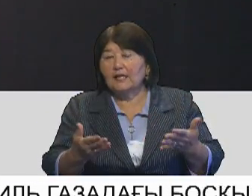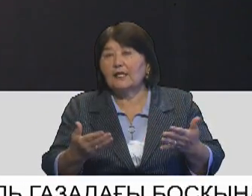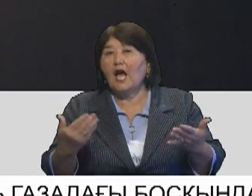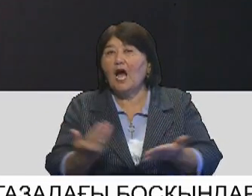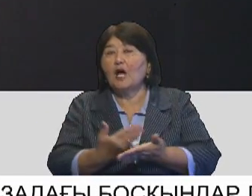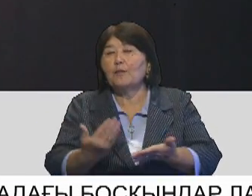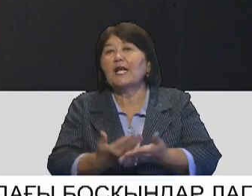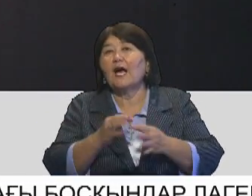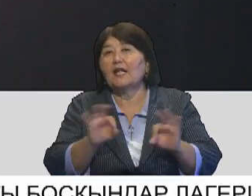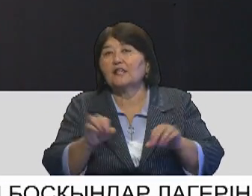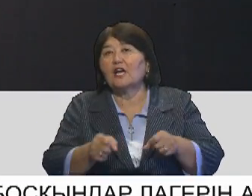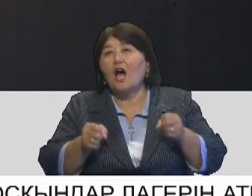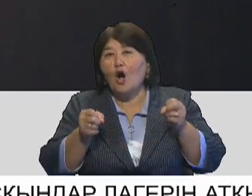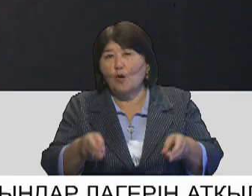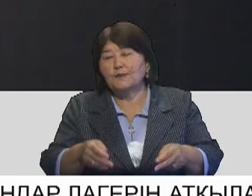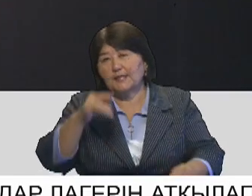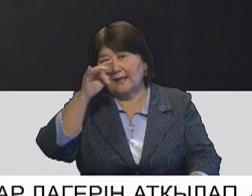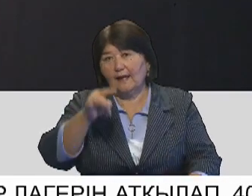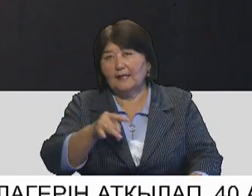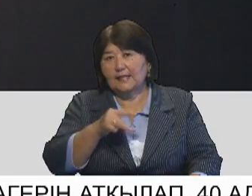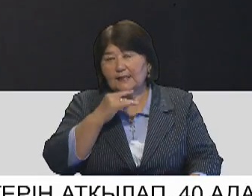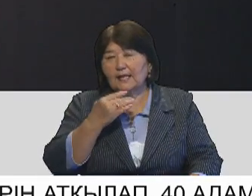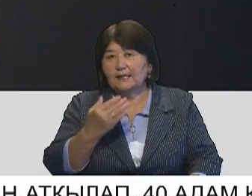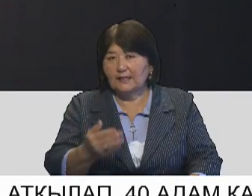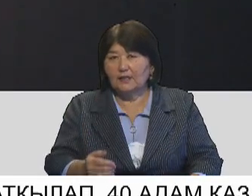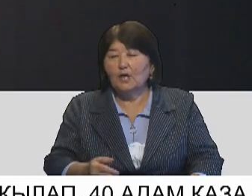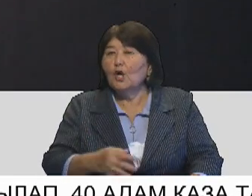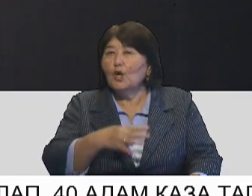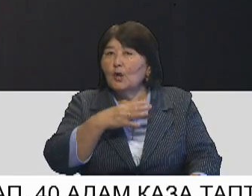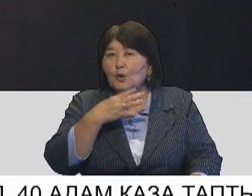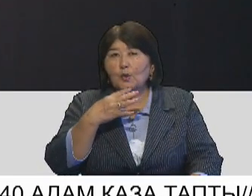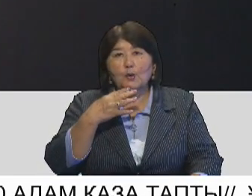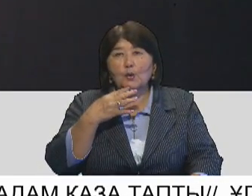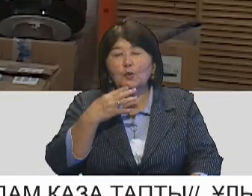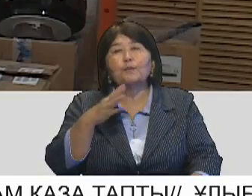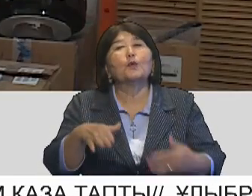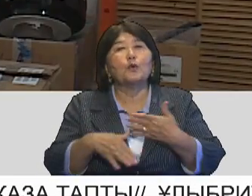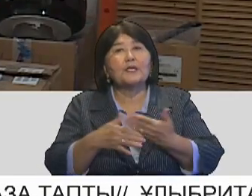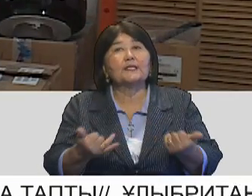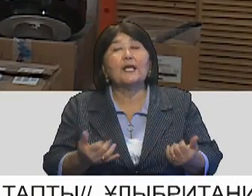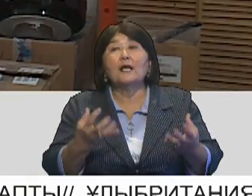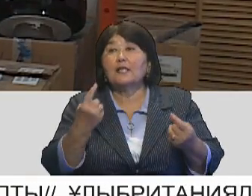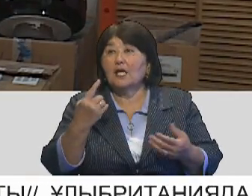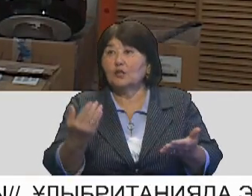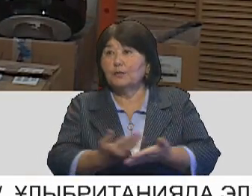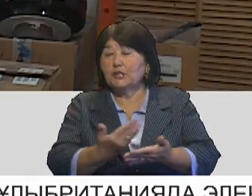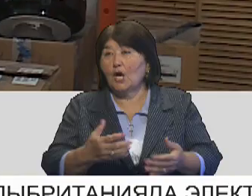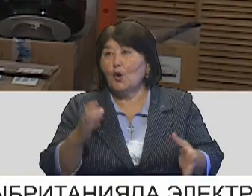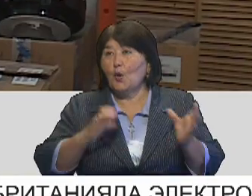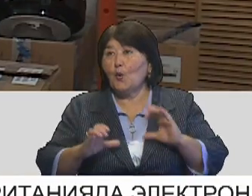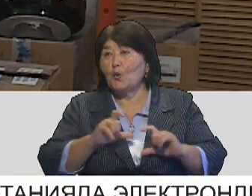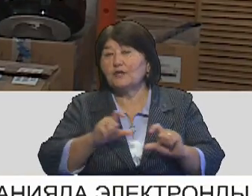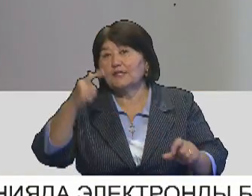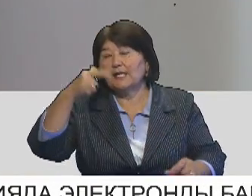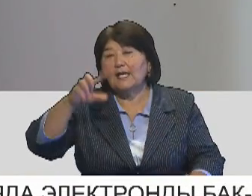ақпараттық қауіпсіздік Қазақстанға деген көп көмектеседі. Тағы бір жаңалық. Университет